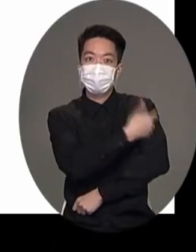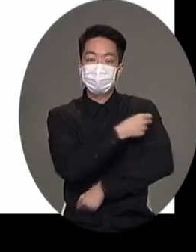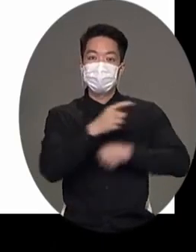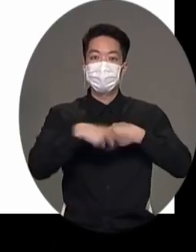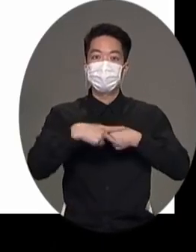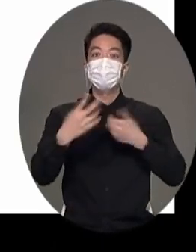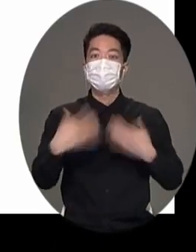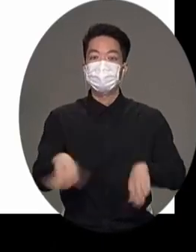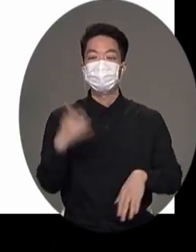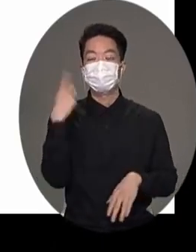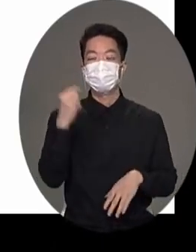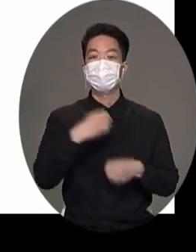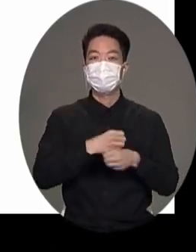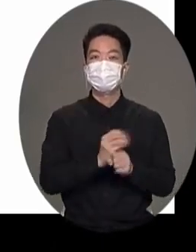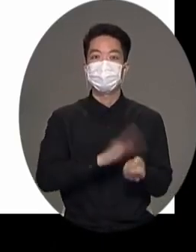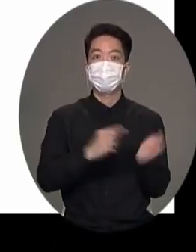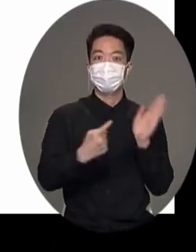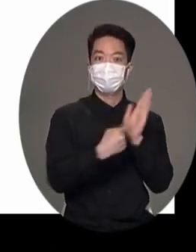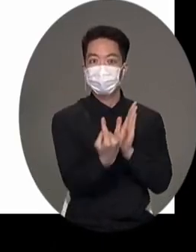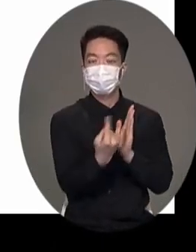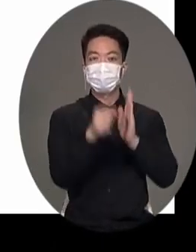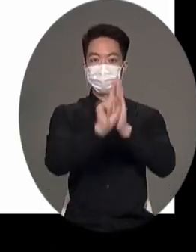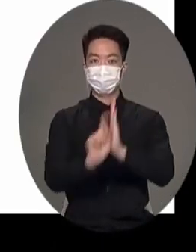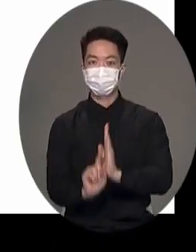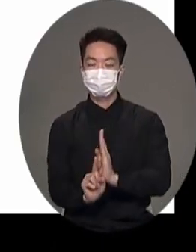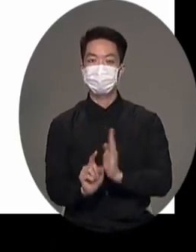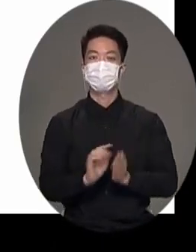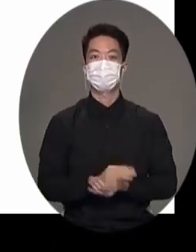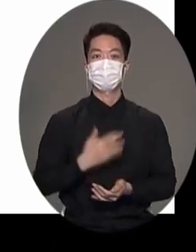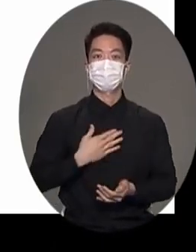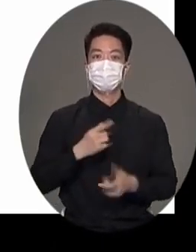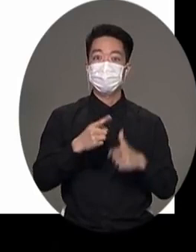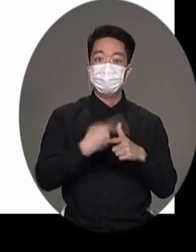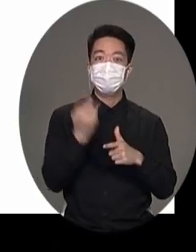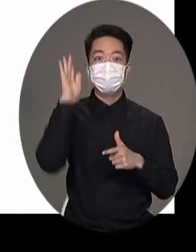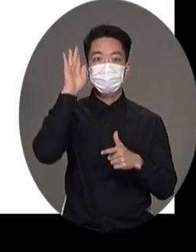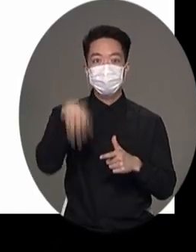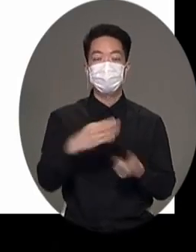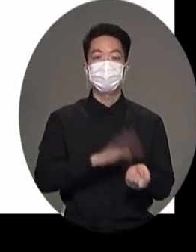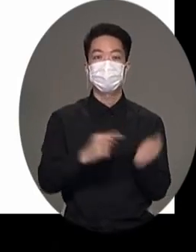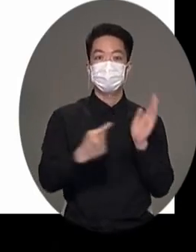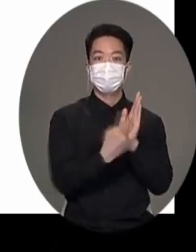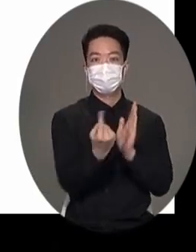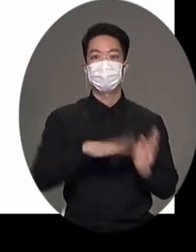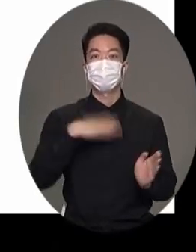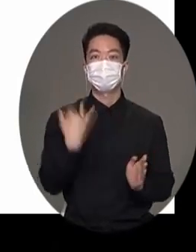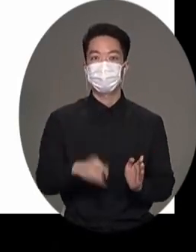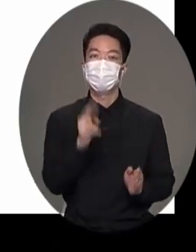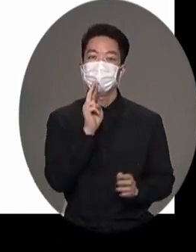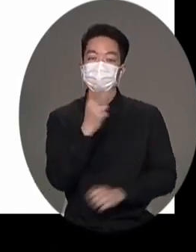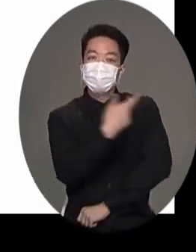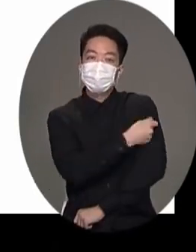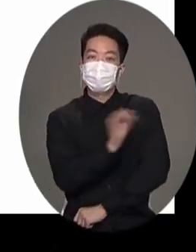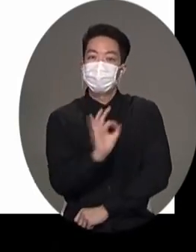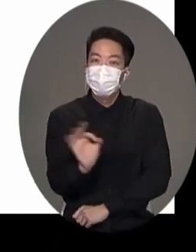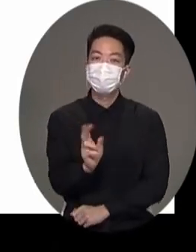体就发现抗体的水平跌至到边缘，他担心再过一个月抗体会不足，相当于